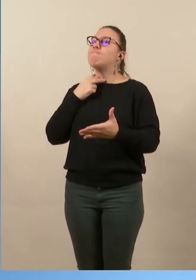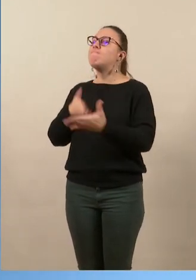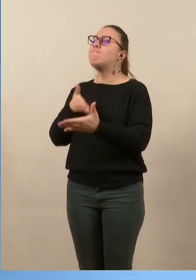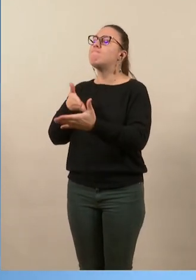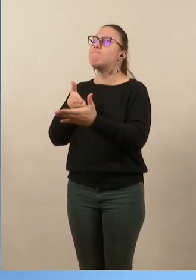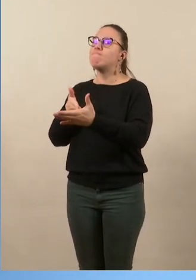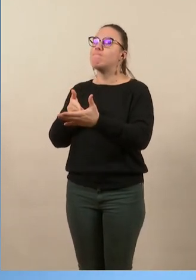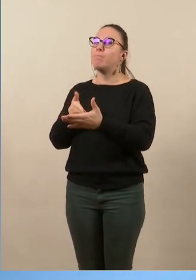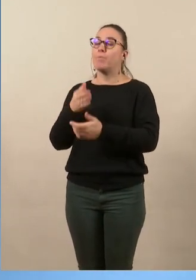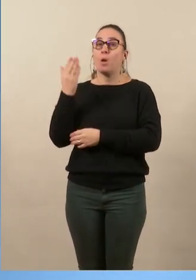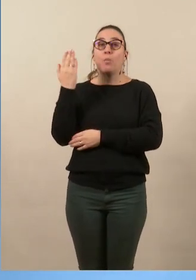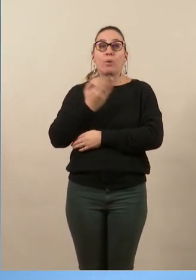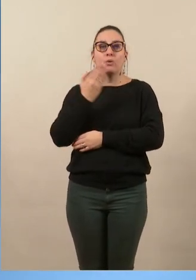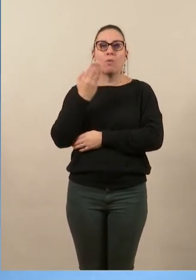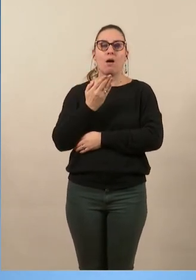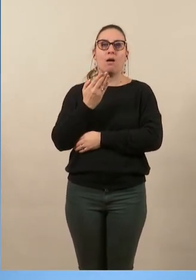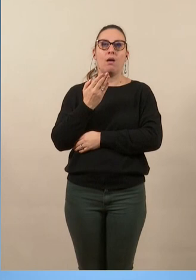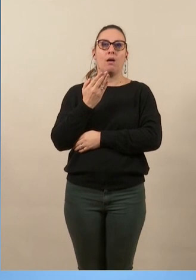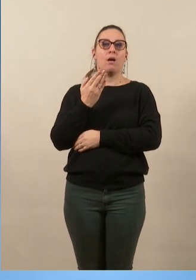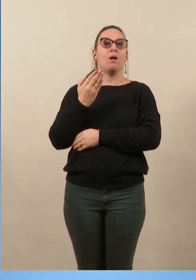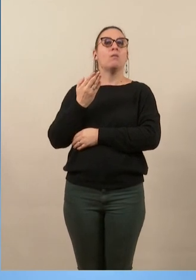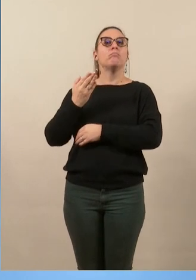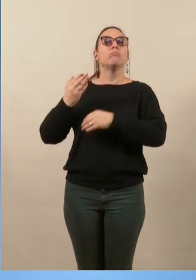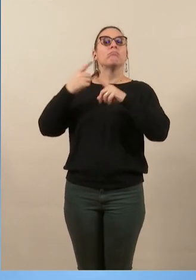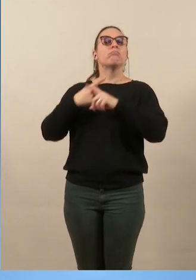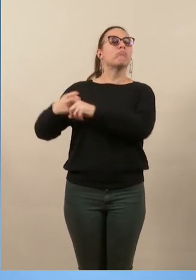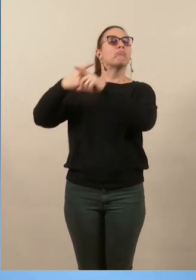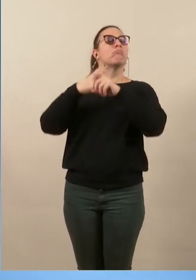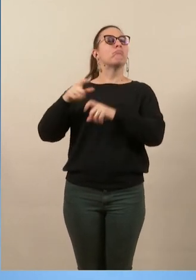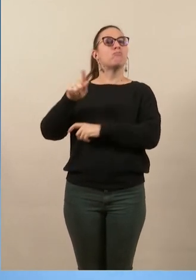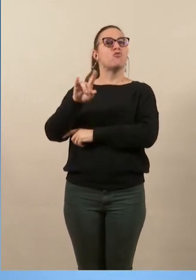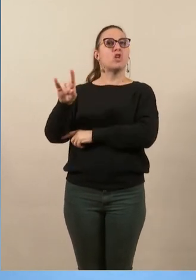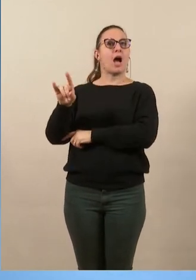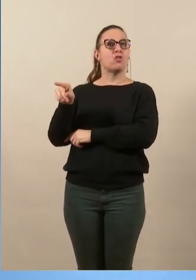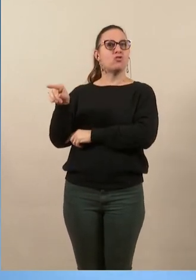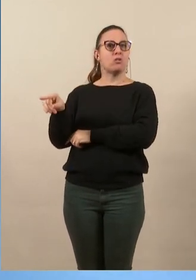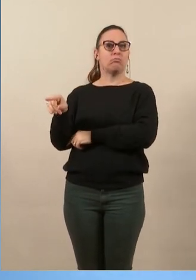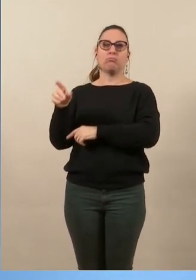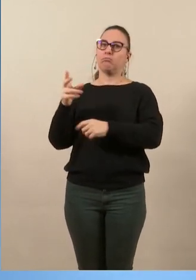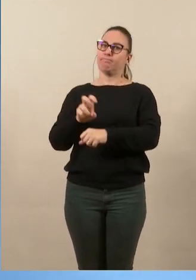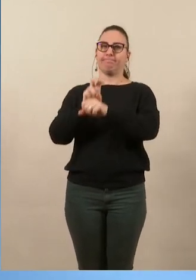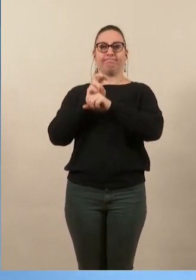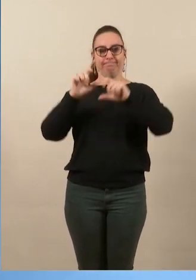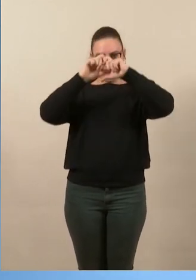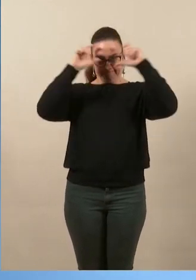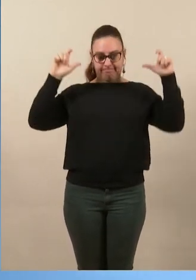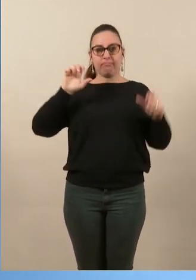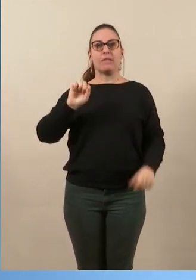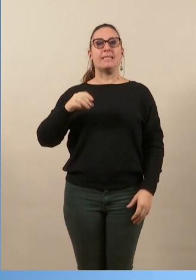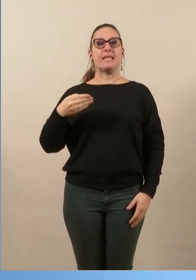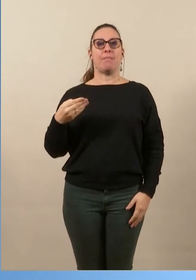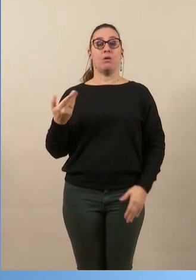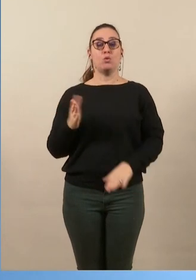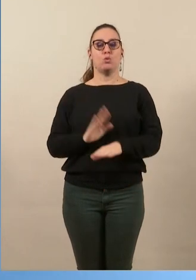fallait que dans l'opération Grenoble habitat ben soit reste une semème ça ça n'allait